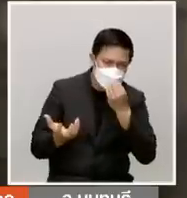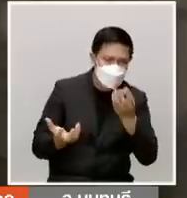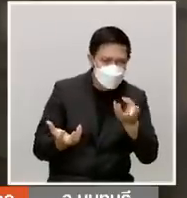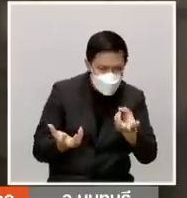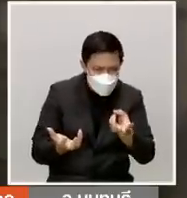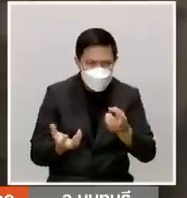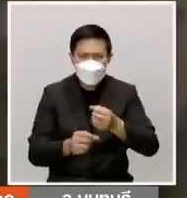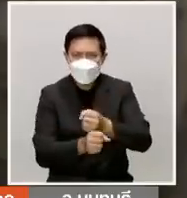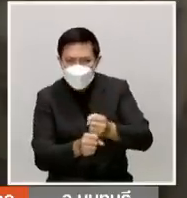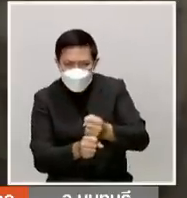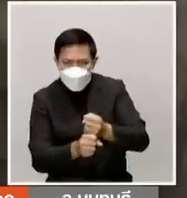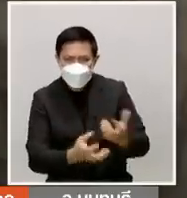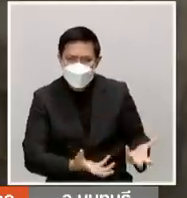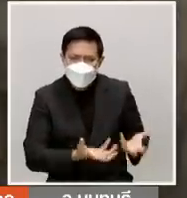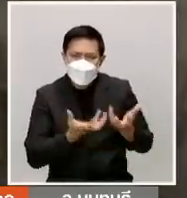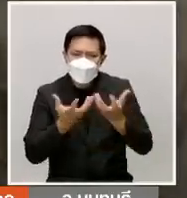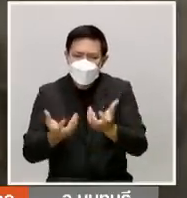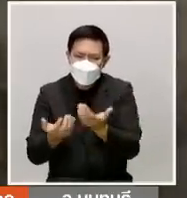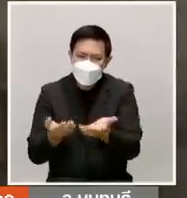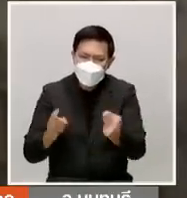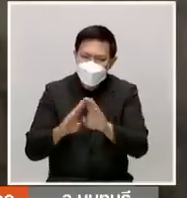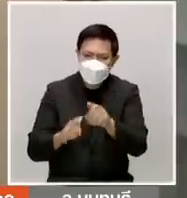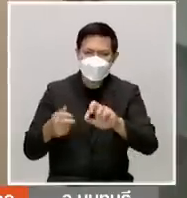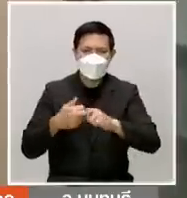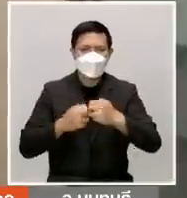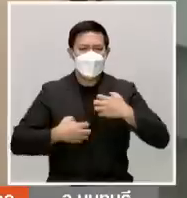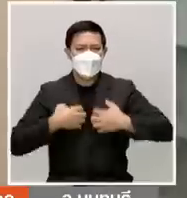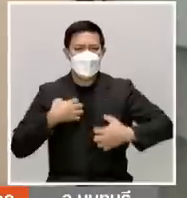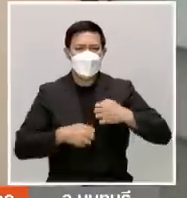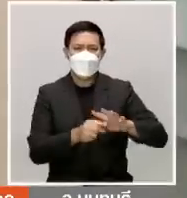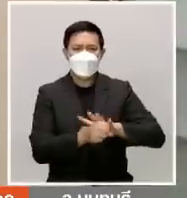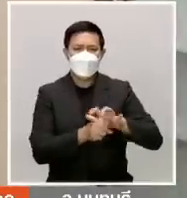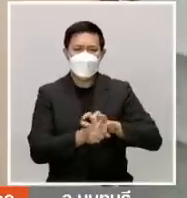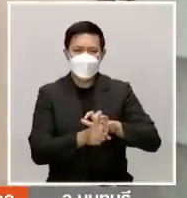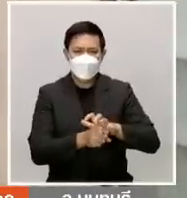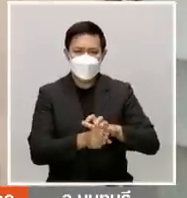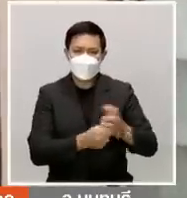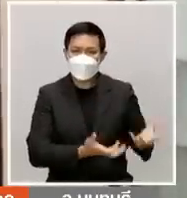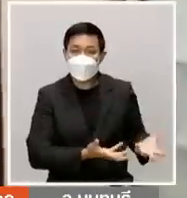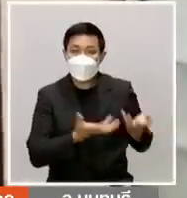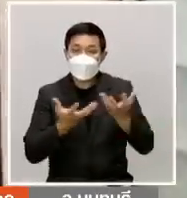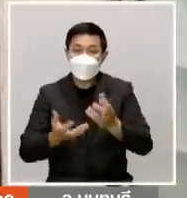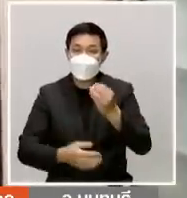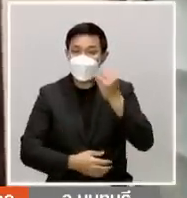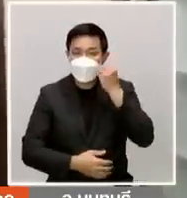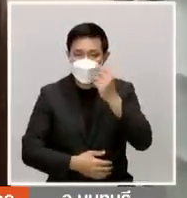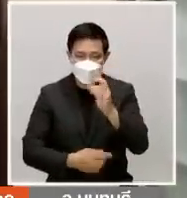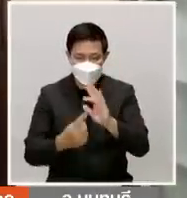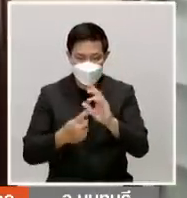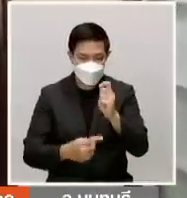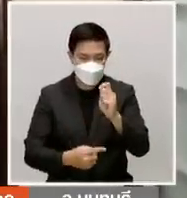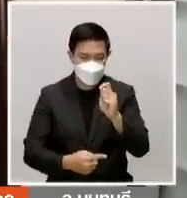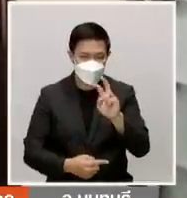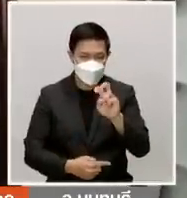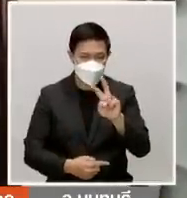แห้งแล้วก็นมค่ะไปมอบให้กับครอบครัวที่ได้รับผลกระทบจากโควิด-19 ก็ไปกันที่โครงการบ้านเอื้ออาทรปากเกร็ดนะ